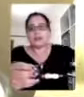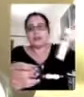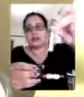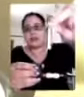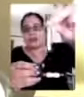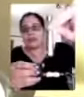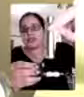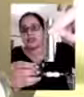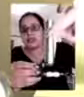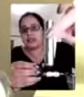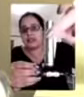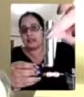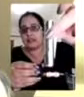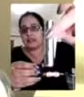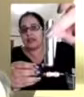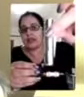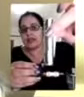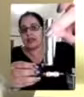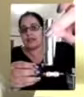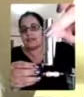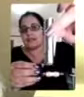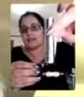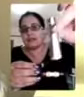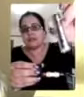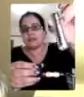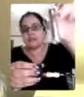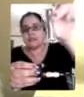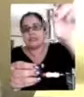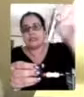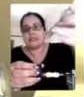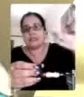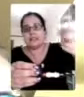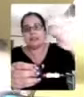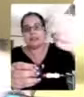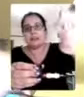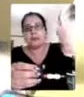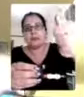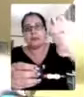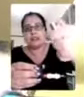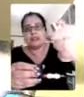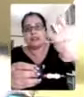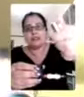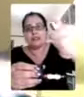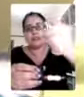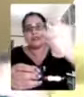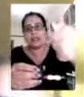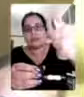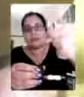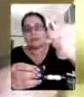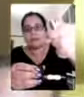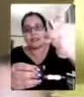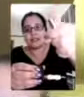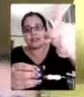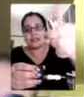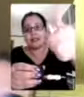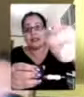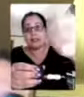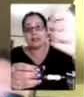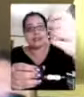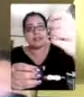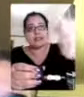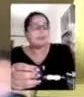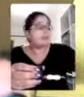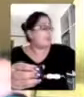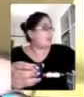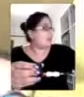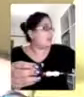Bir sürü insan kullanmıştır. Şunu alma gafletinde bulundum. Clipper'ın pipo için olan versiyonu. Çakmıyor da zaten. Ha, ilk